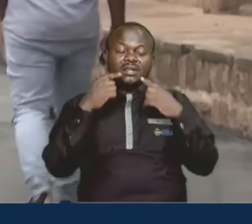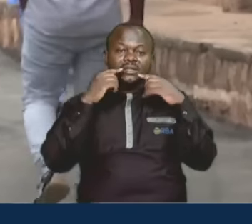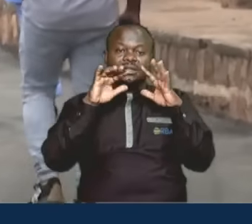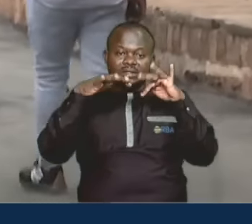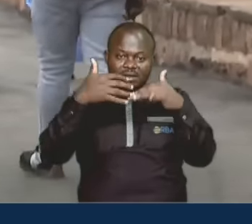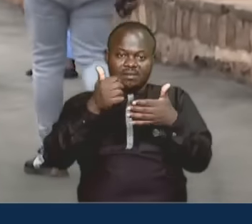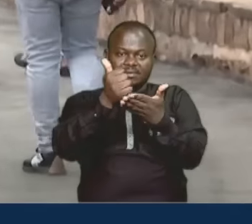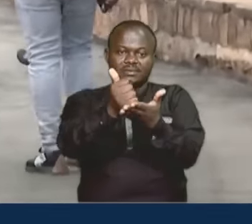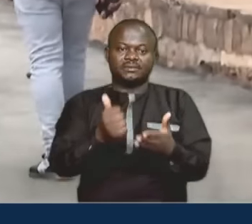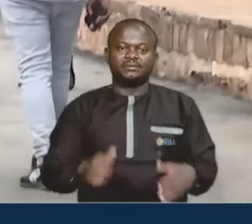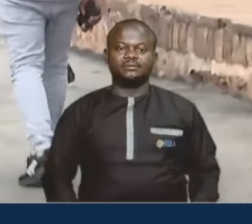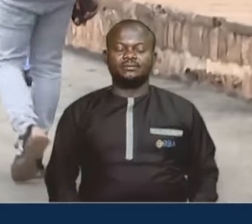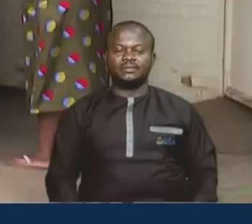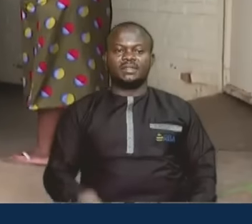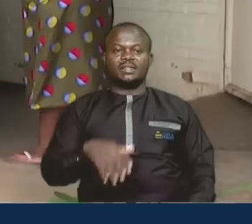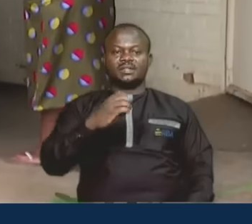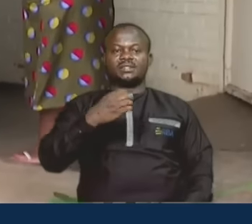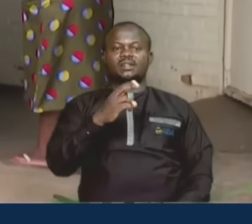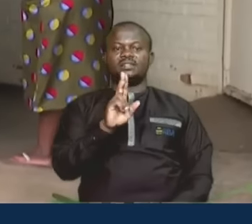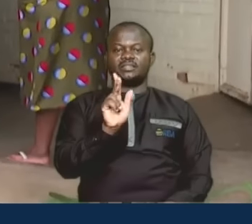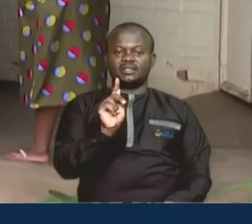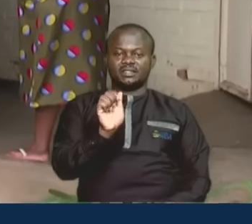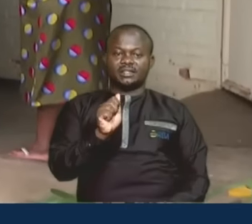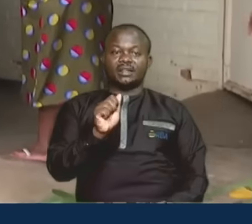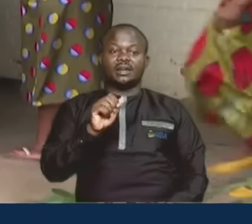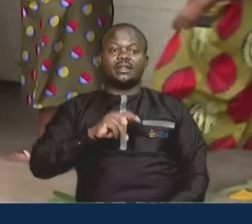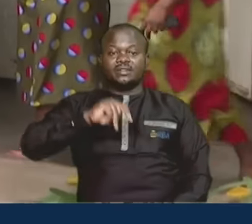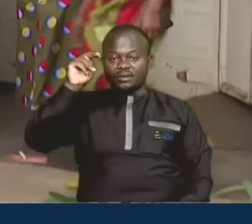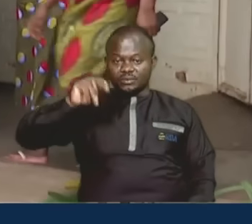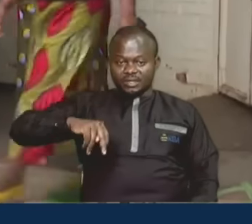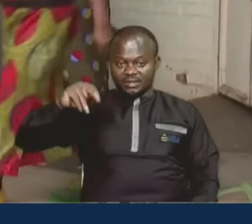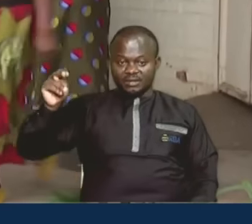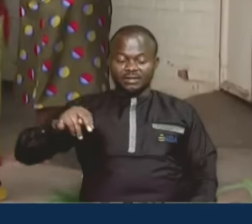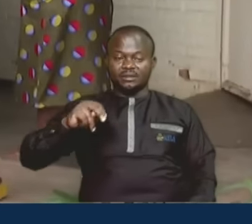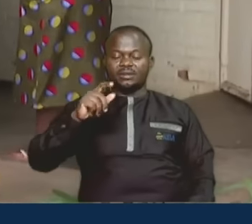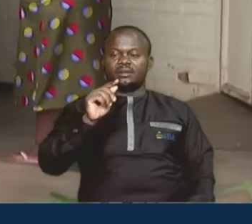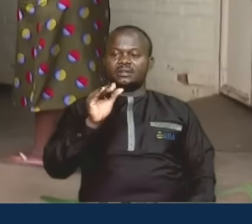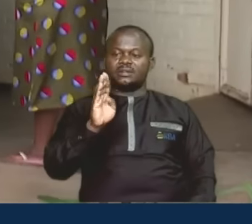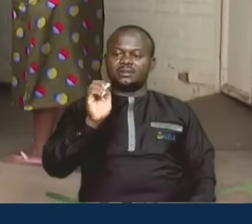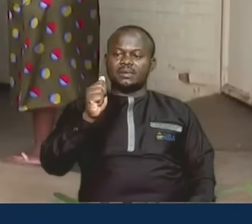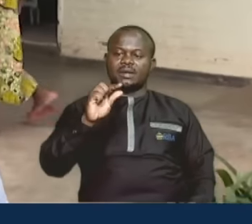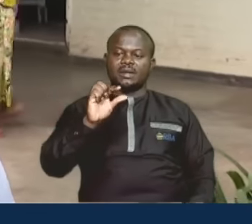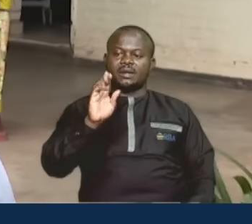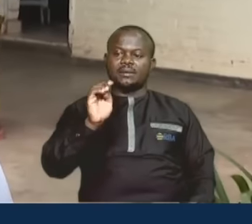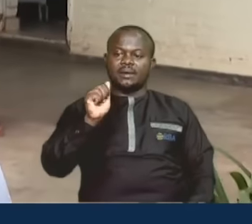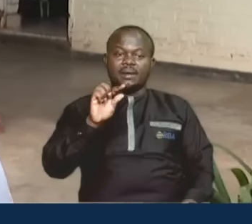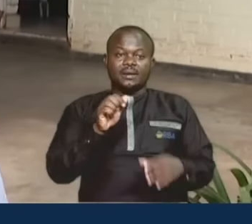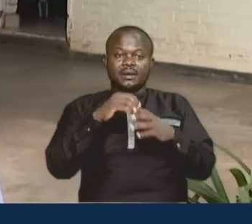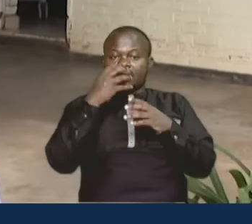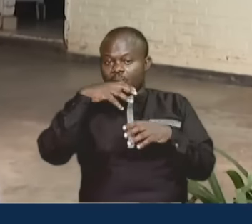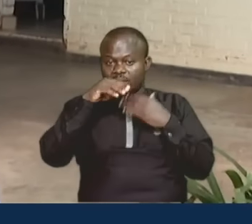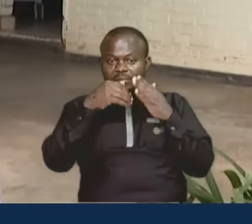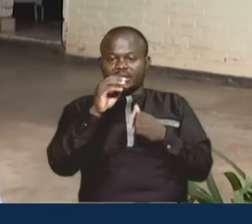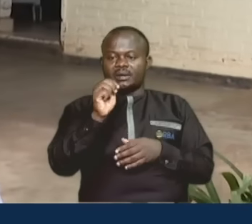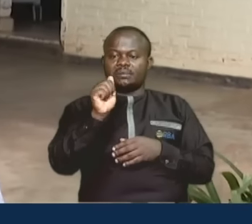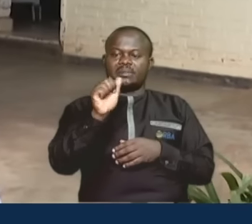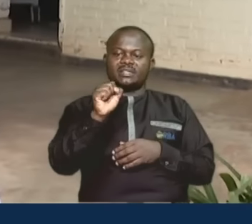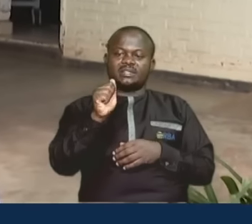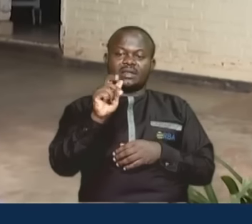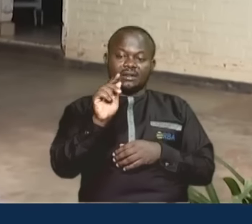kuba bugenewe CH kanyine Nyarugenge Kibagabaga Muhima na Masaka iyo tugeze mu